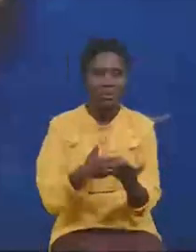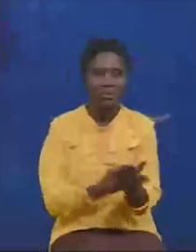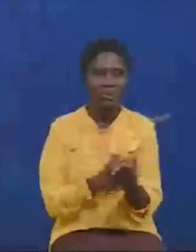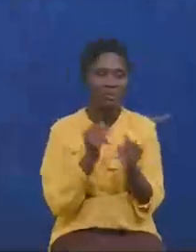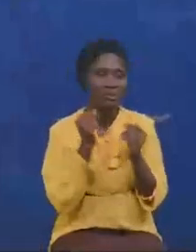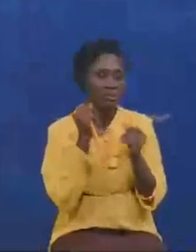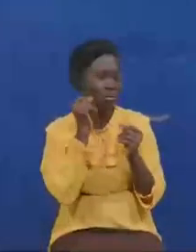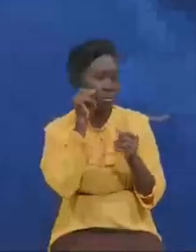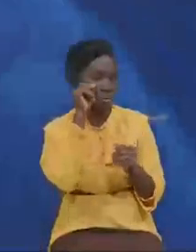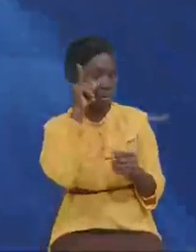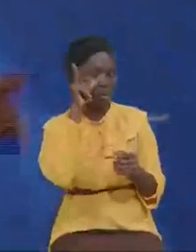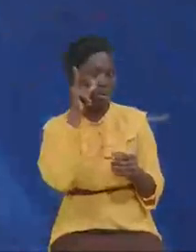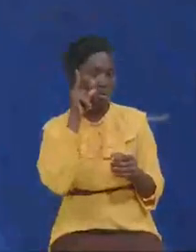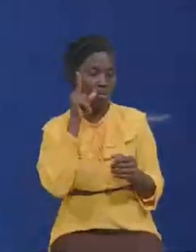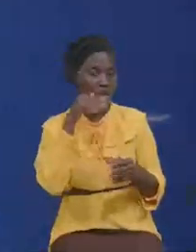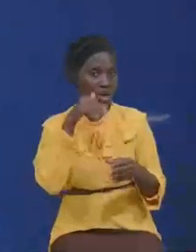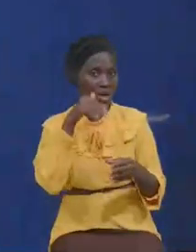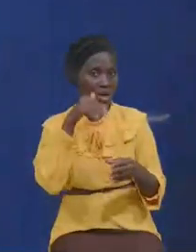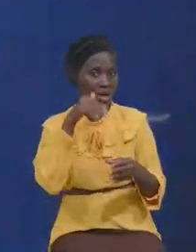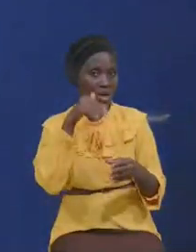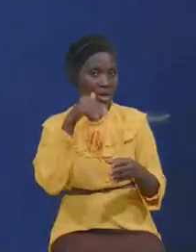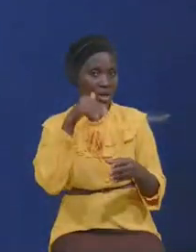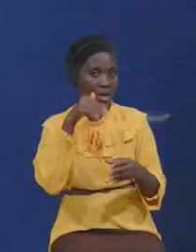levez naturellement et